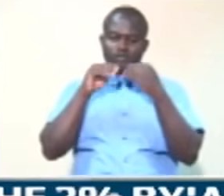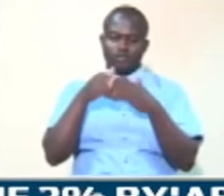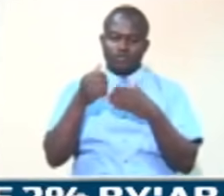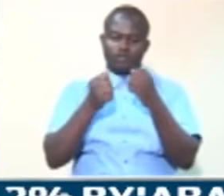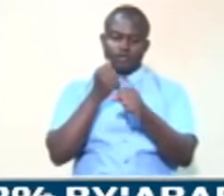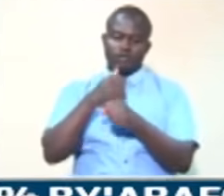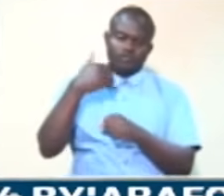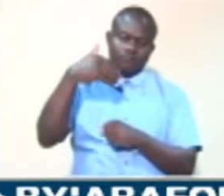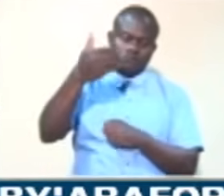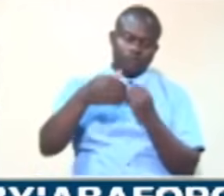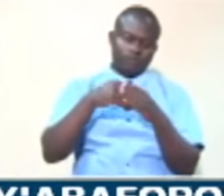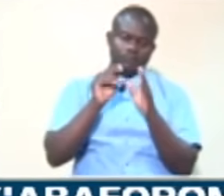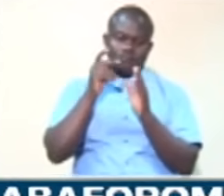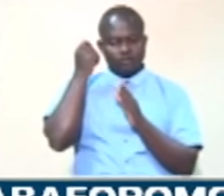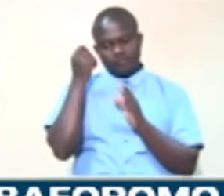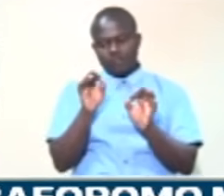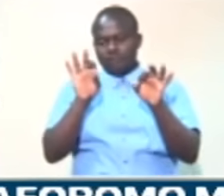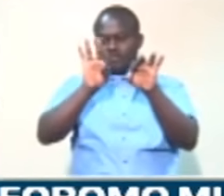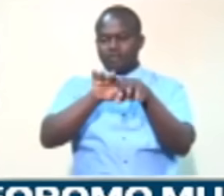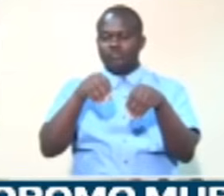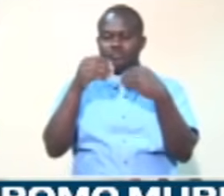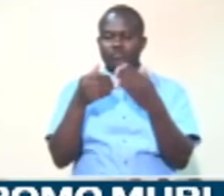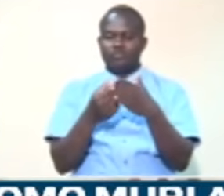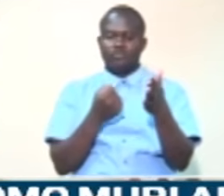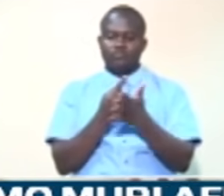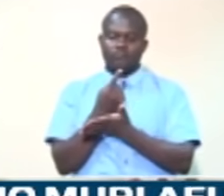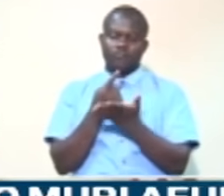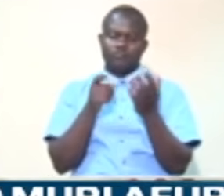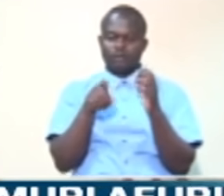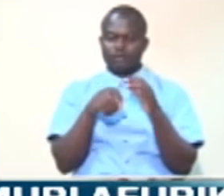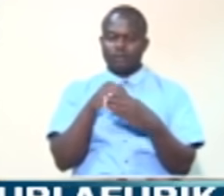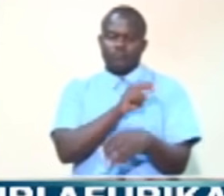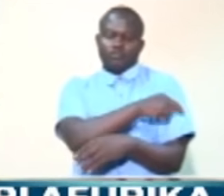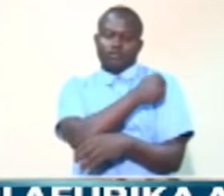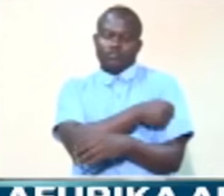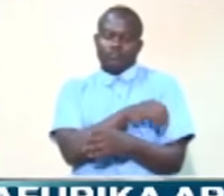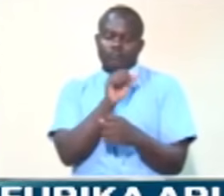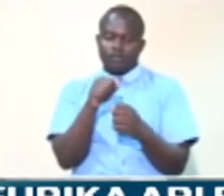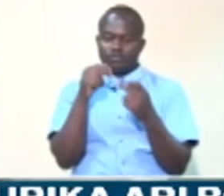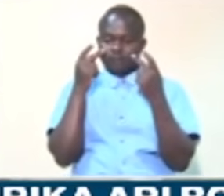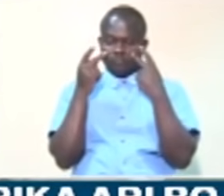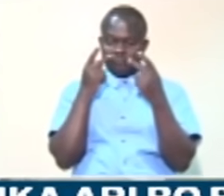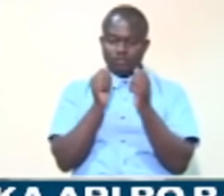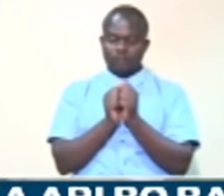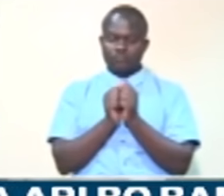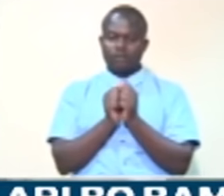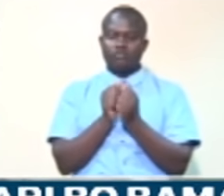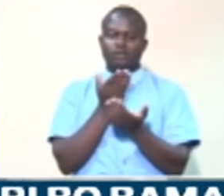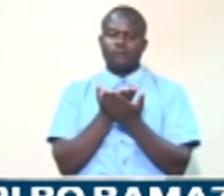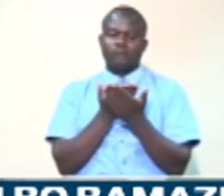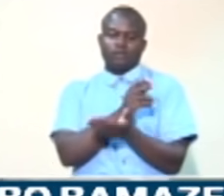ihita ariko abantu bumva agaciro ko gutanga amaraso bigatuma amaraso akenewe kwa muganga aboneka. Ubusabe bw'ibitaro